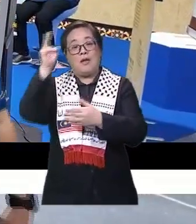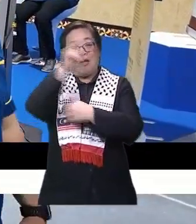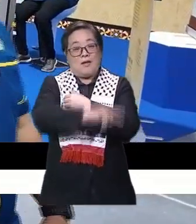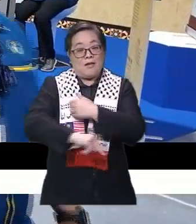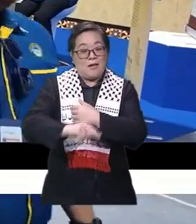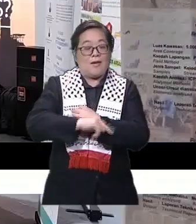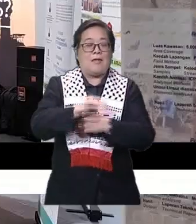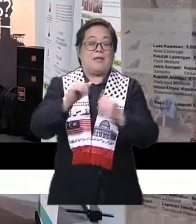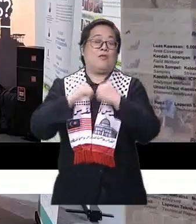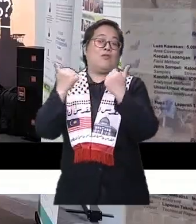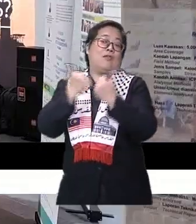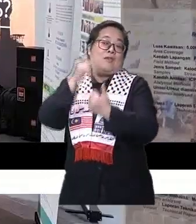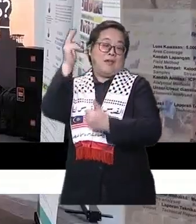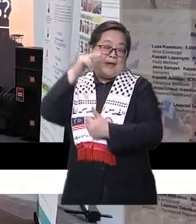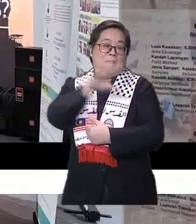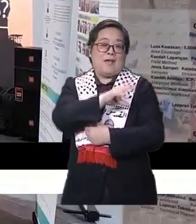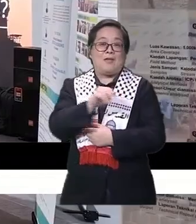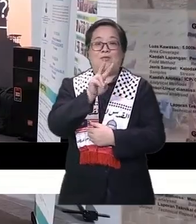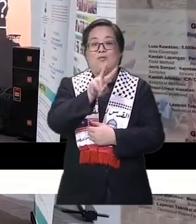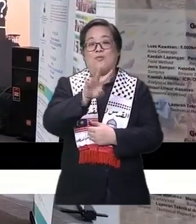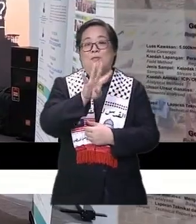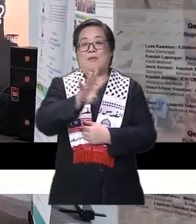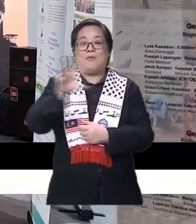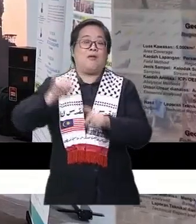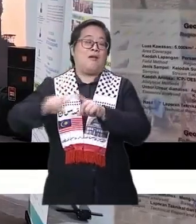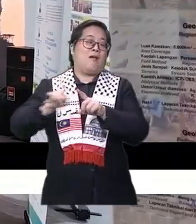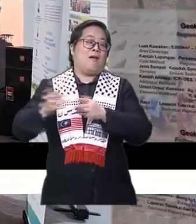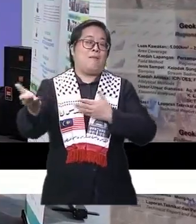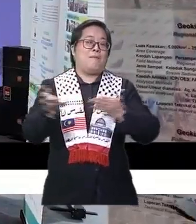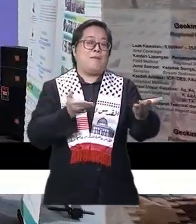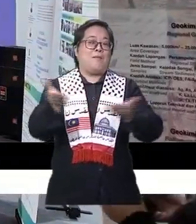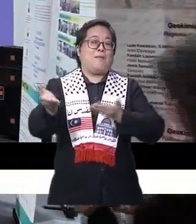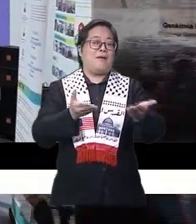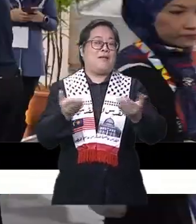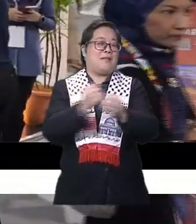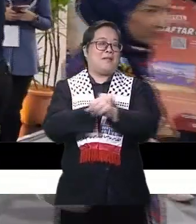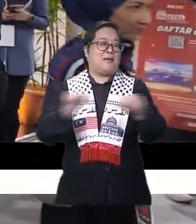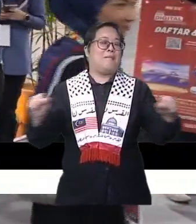dan agensi serta 240 perkhidmatan touchpoint rakyat